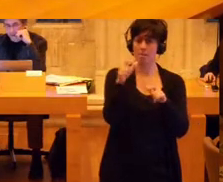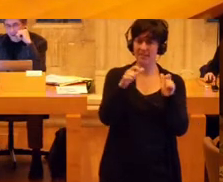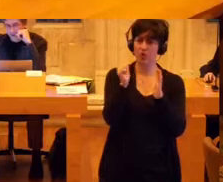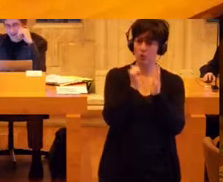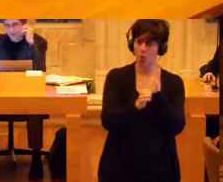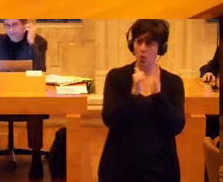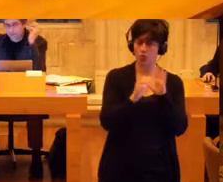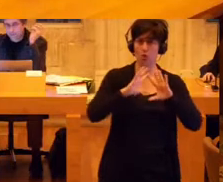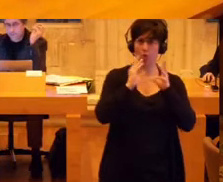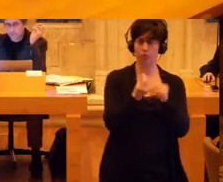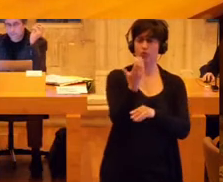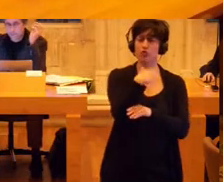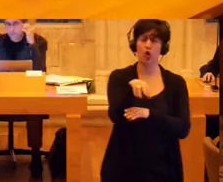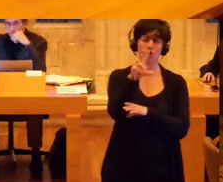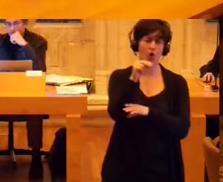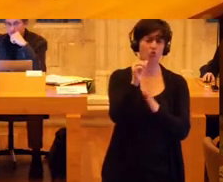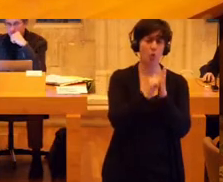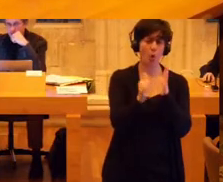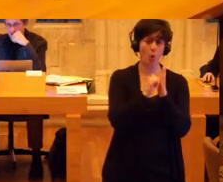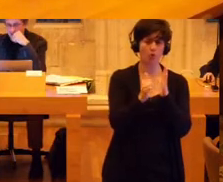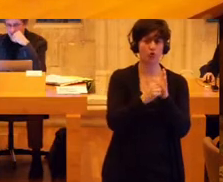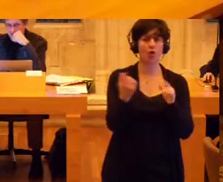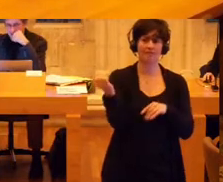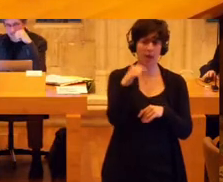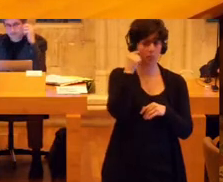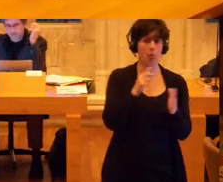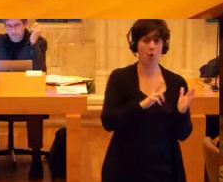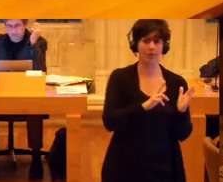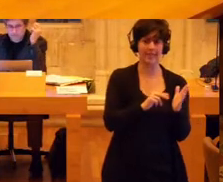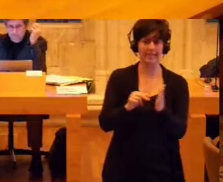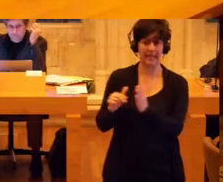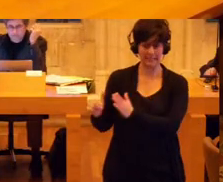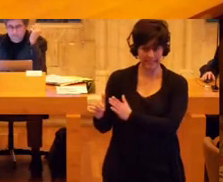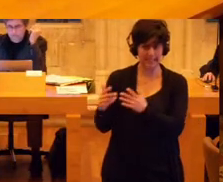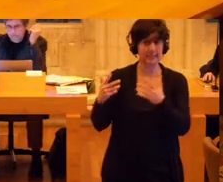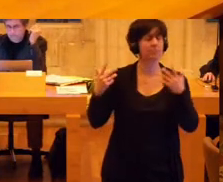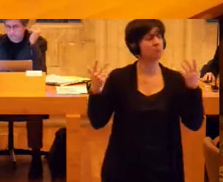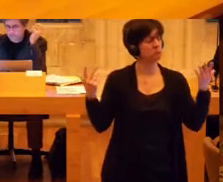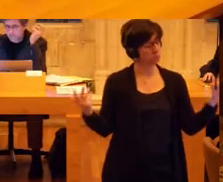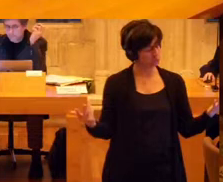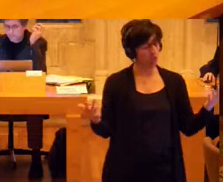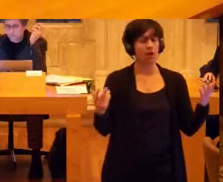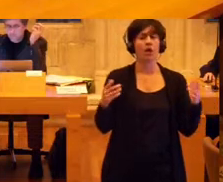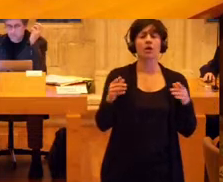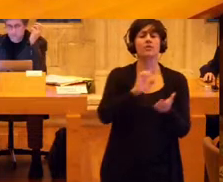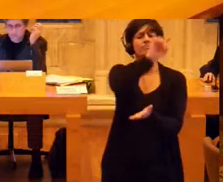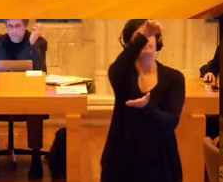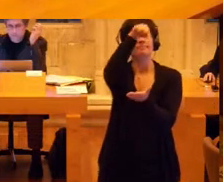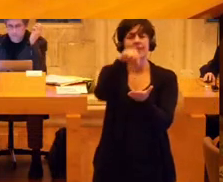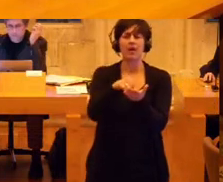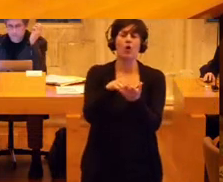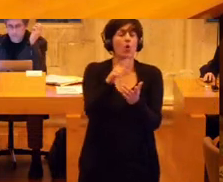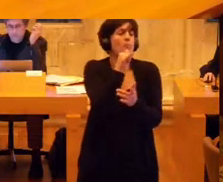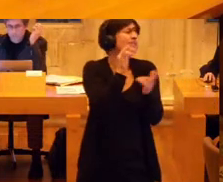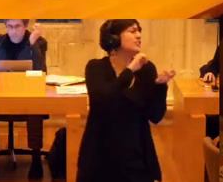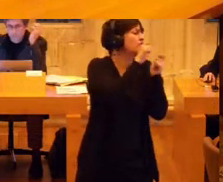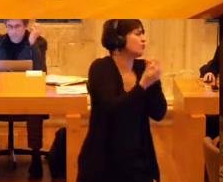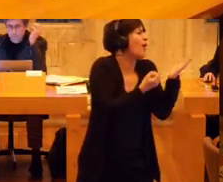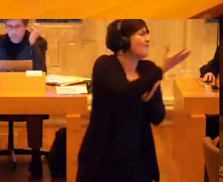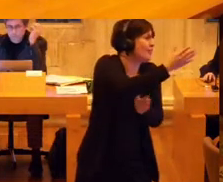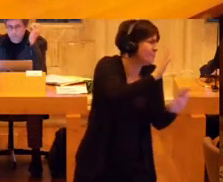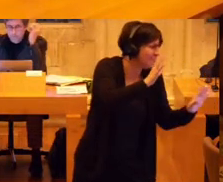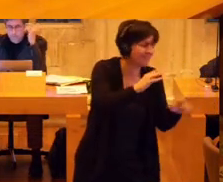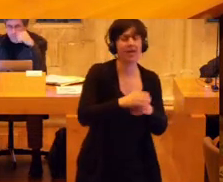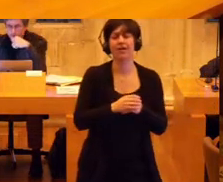présents, environ 130 auteurs en dédicace cette année. Il se déroulera avec, c'est un petit changement que je vous annonce,